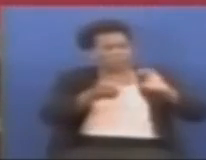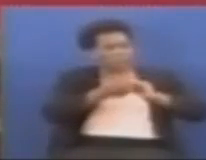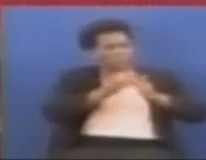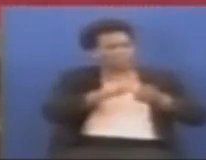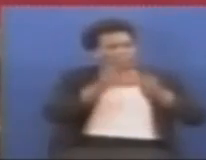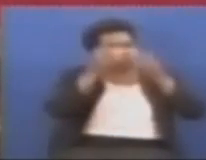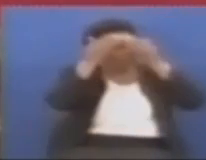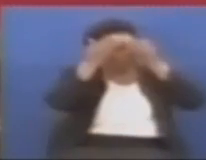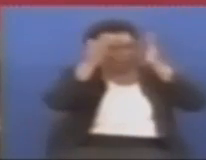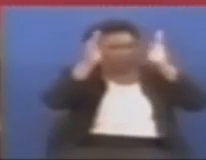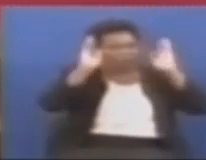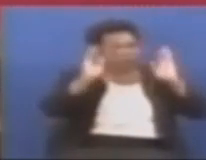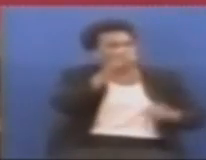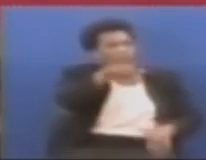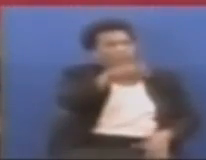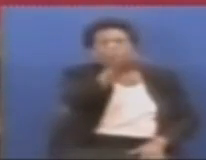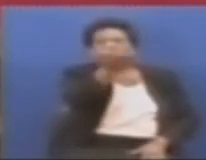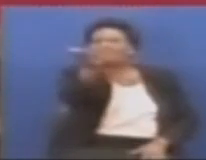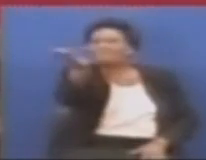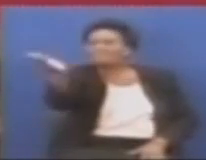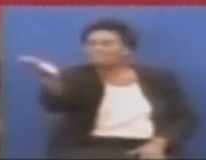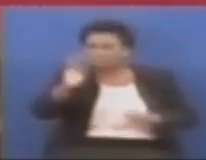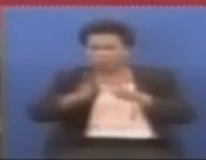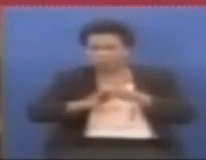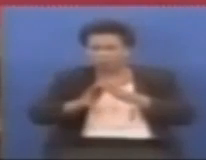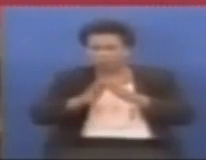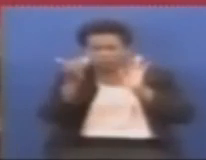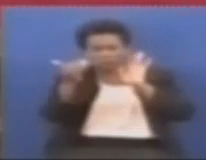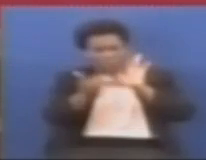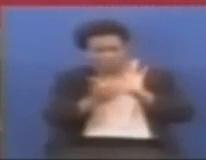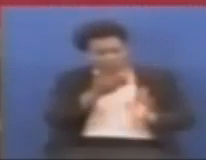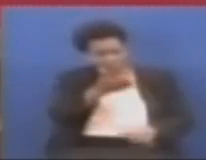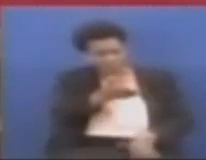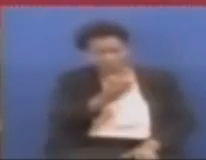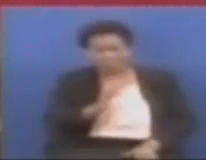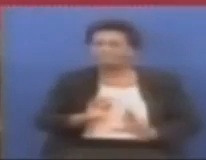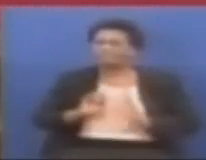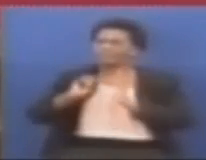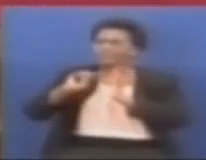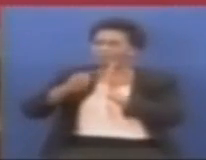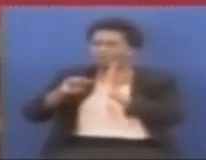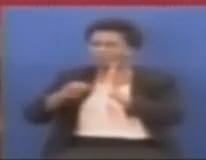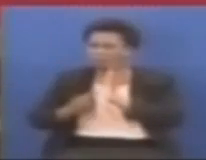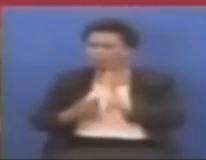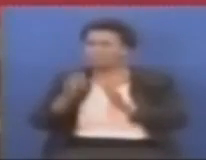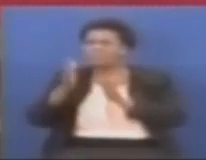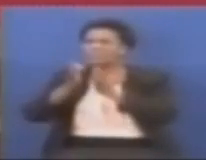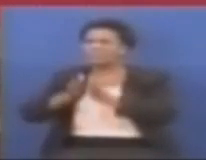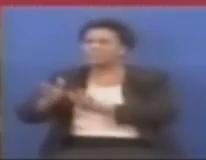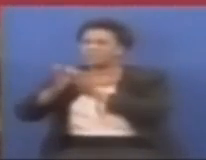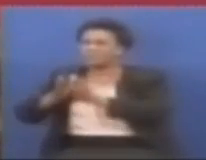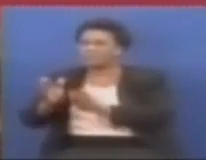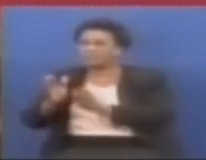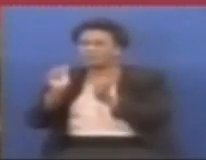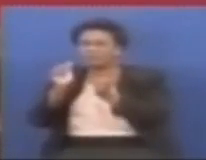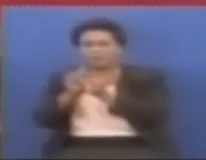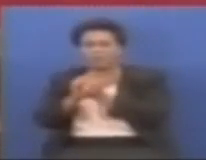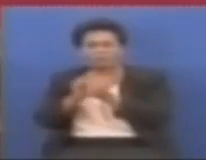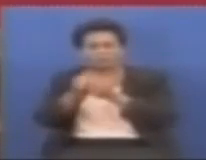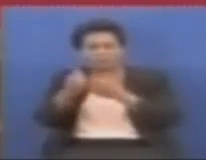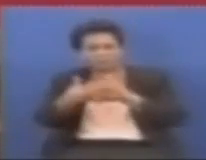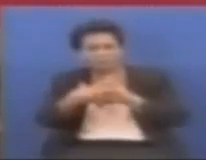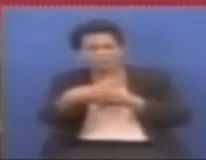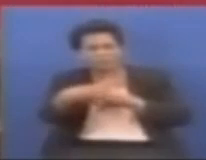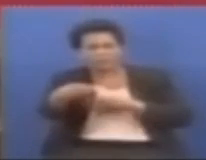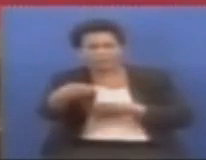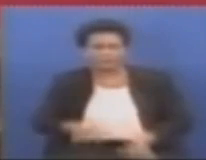kiwango anachopata. Mheshimiwa Speaker, nchi yetu inajali na kutambua kuwa binadamu